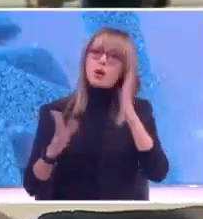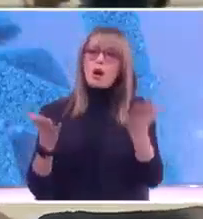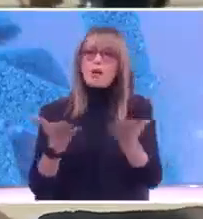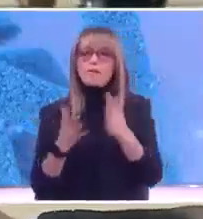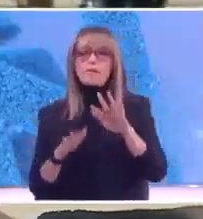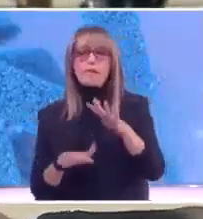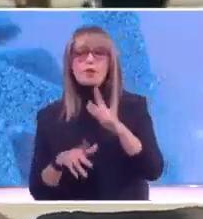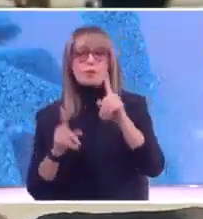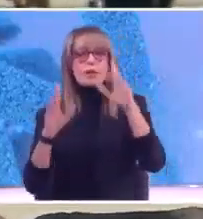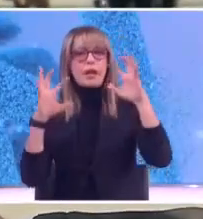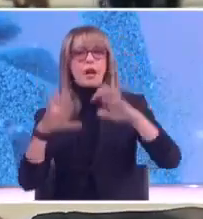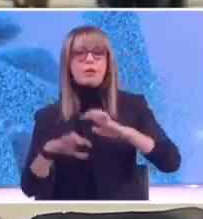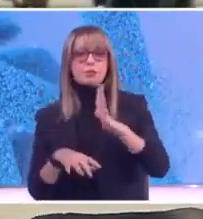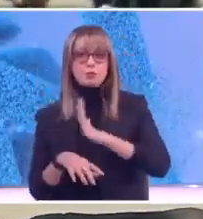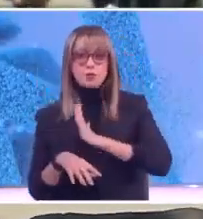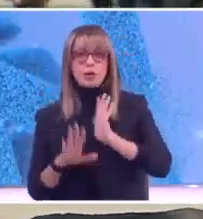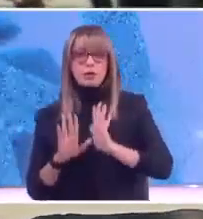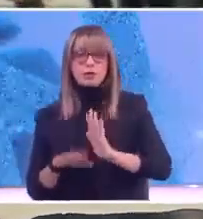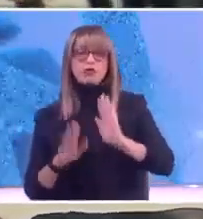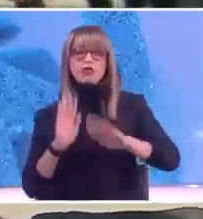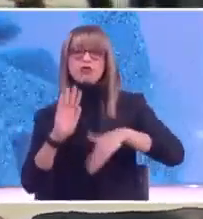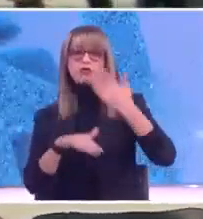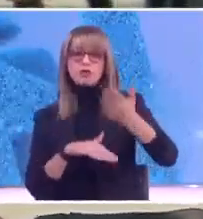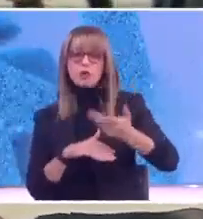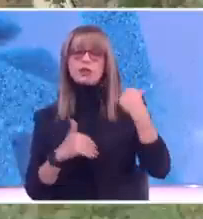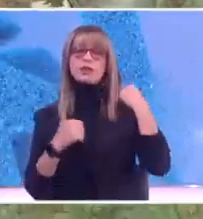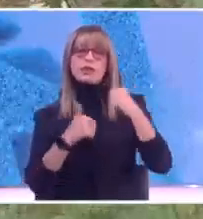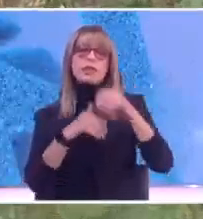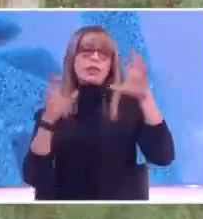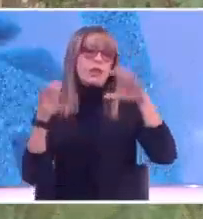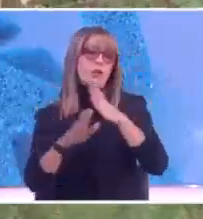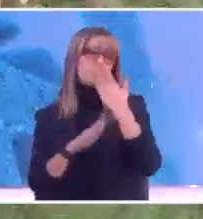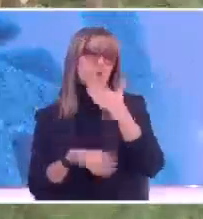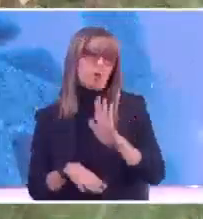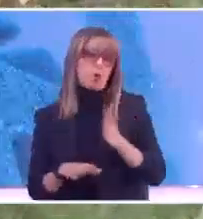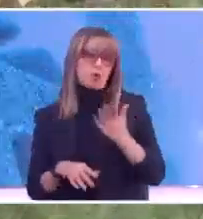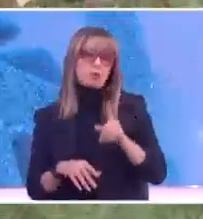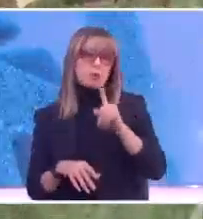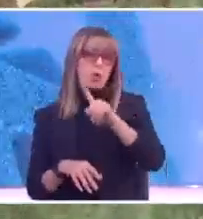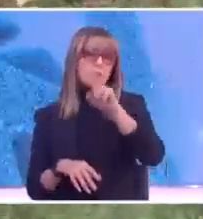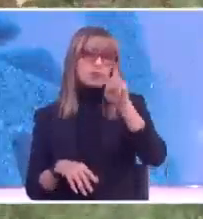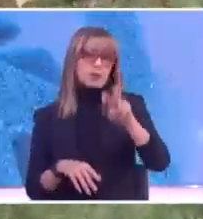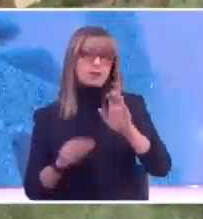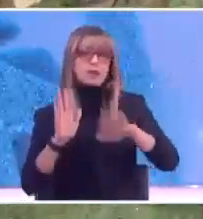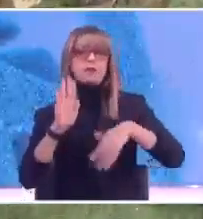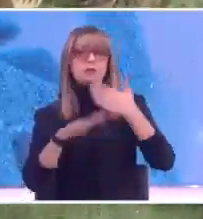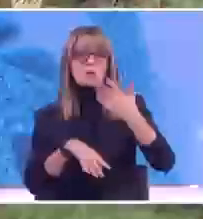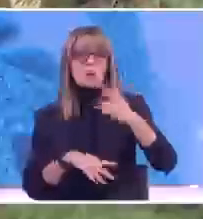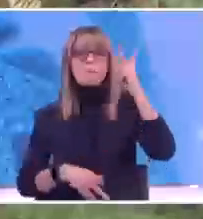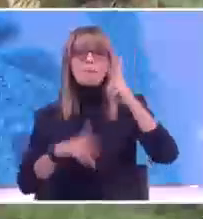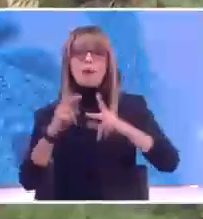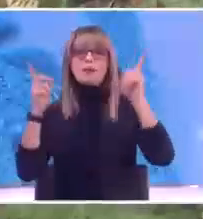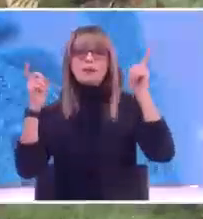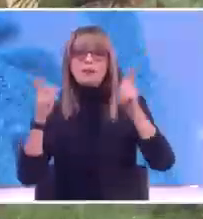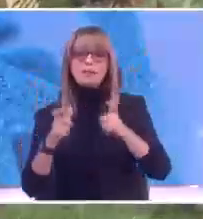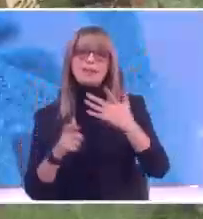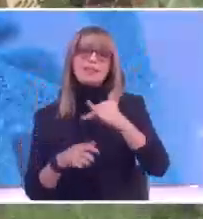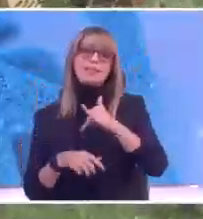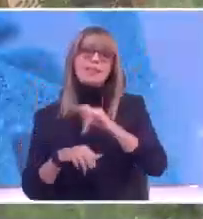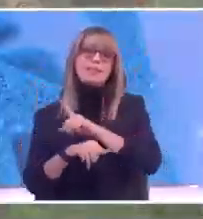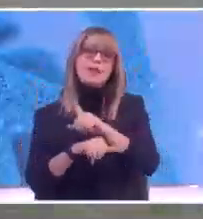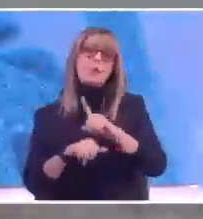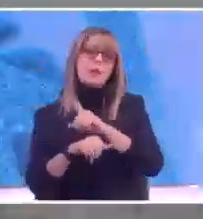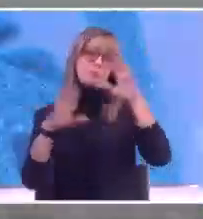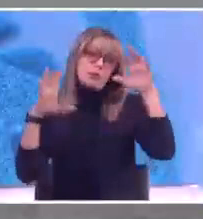orta kuvvetli bir yağış var ama sonrasında yine yağışsız. Ayın 18'inden sonra bazı bölgelerde kısa süreli